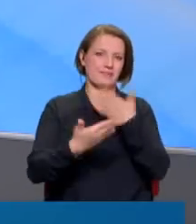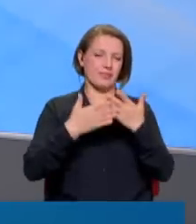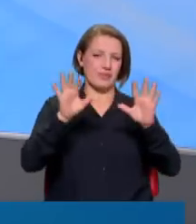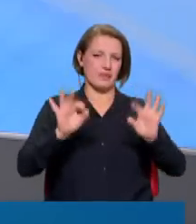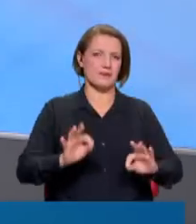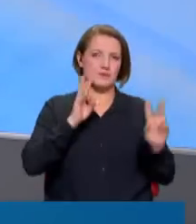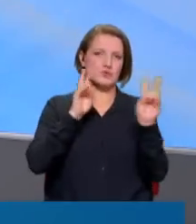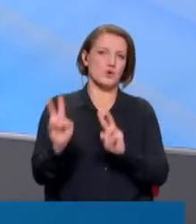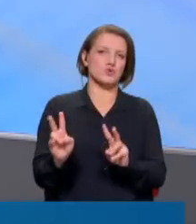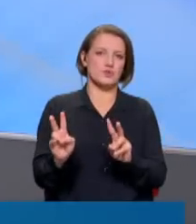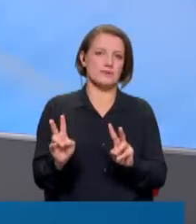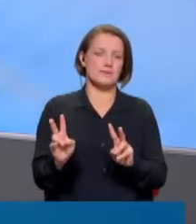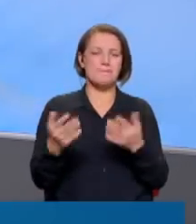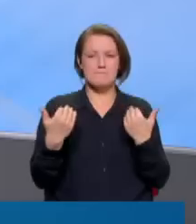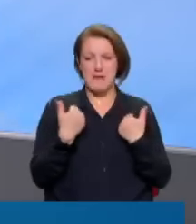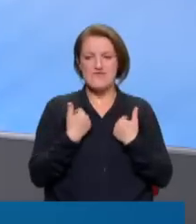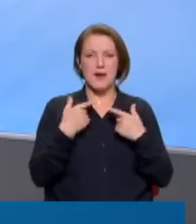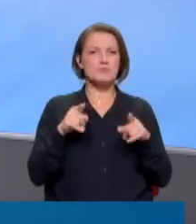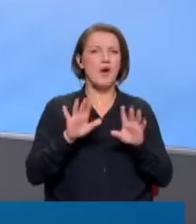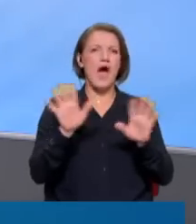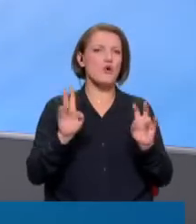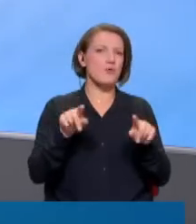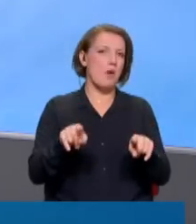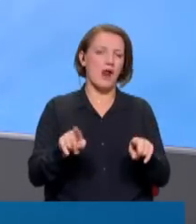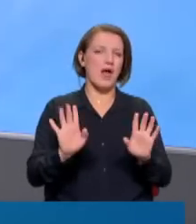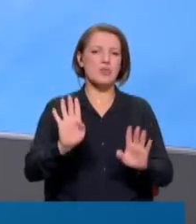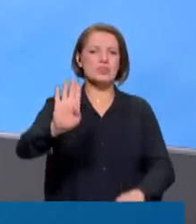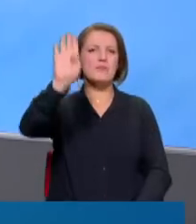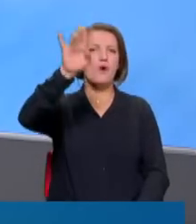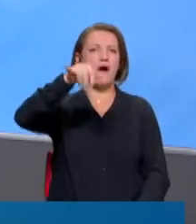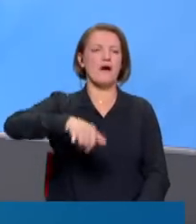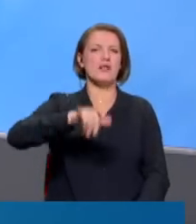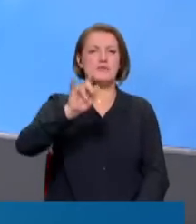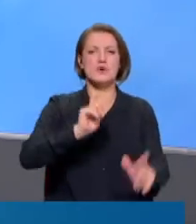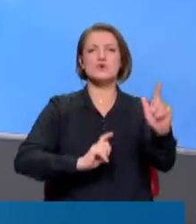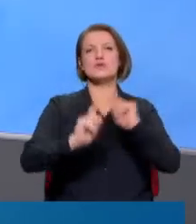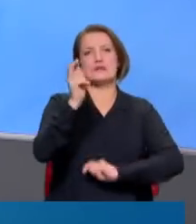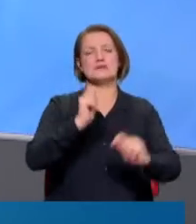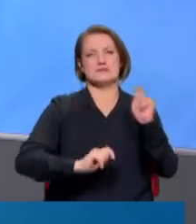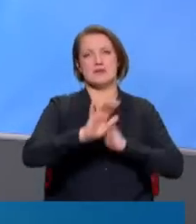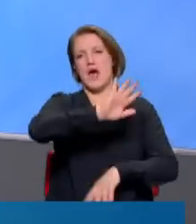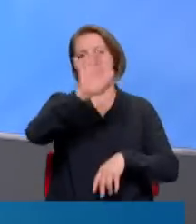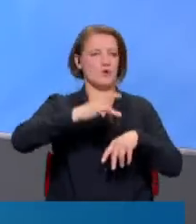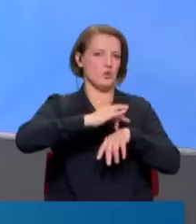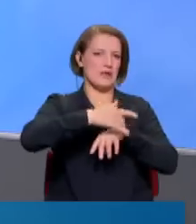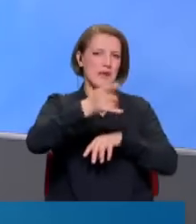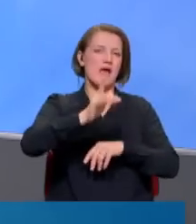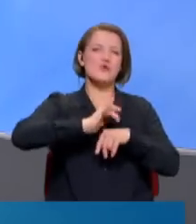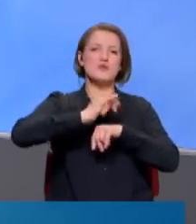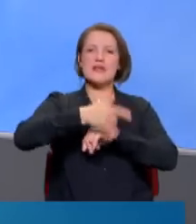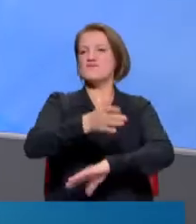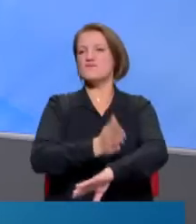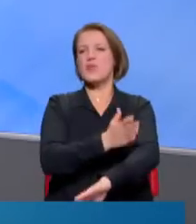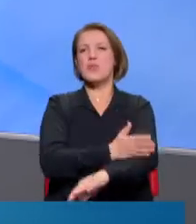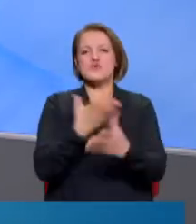başladığını gördük Bence bu her konuda böyle demokratik haklarımızı kullanırsak her ülkede ülkenin